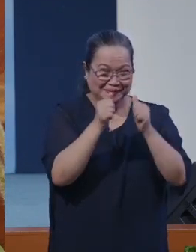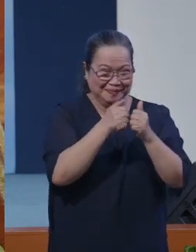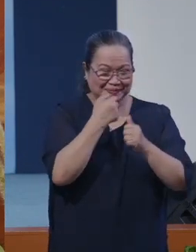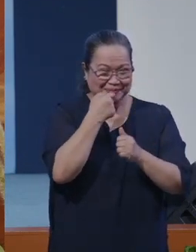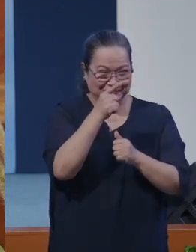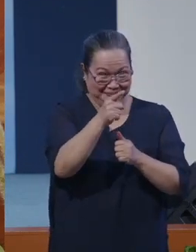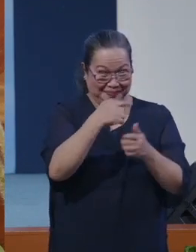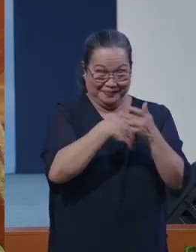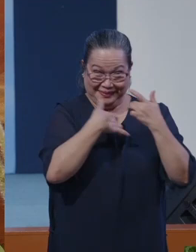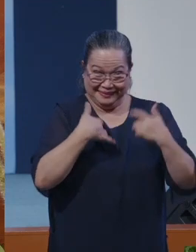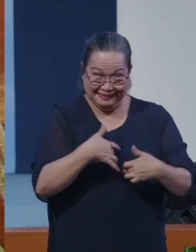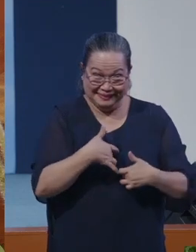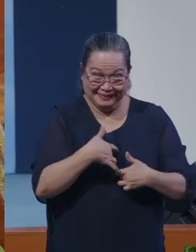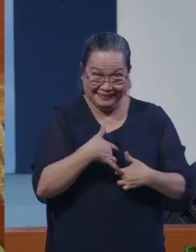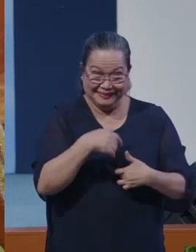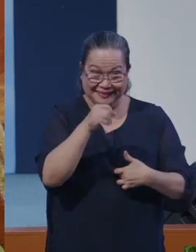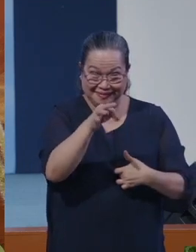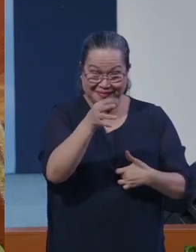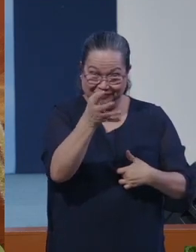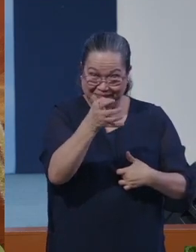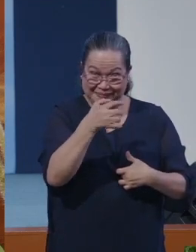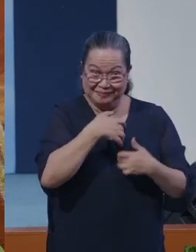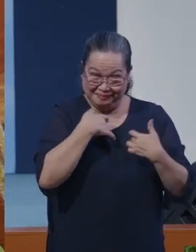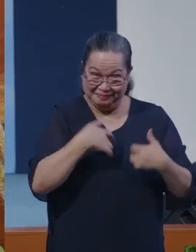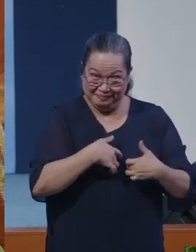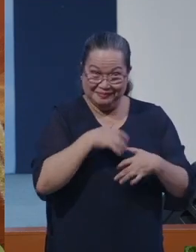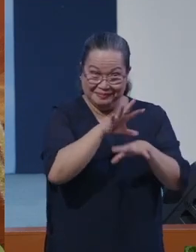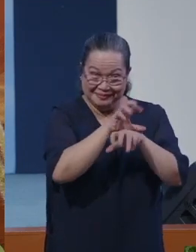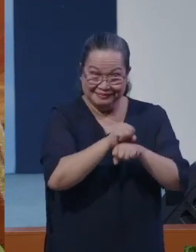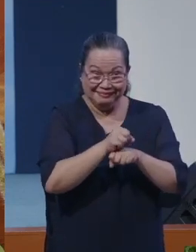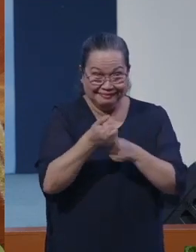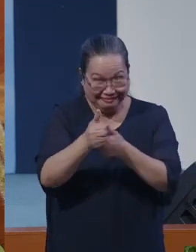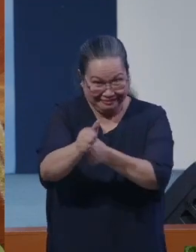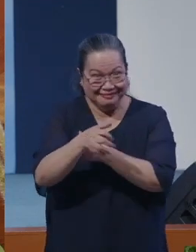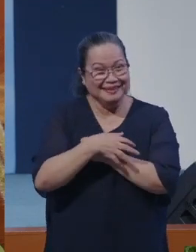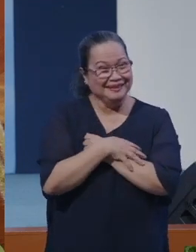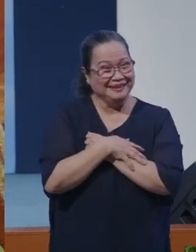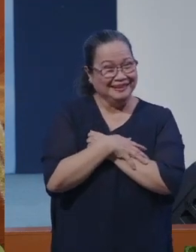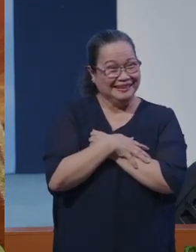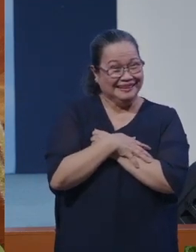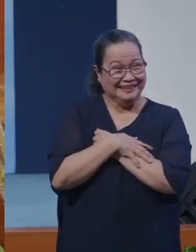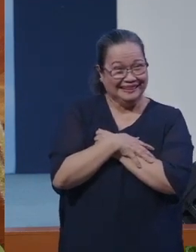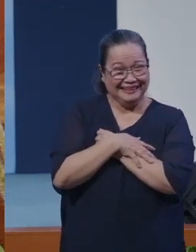uso yung sakit, uso eh. No?